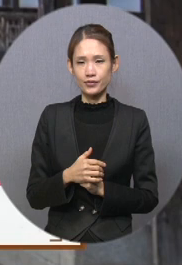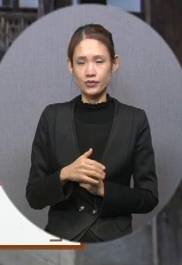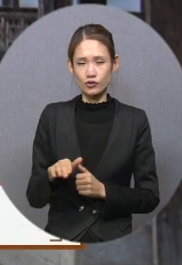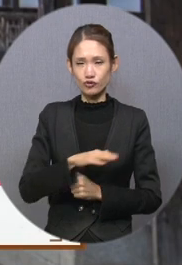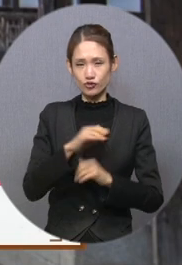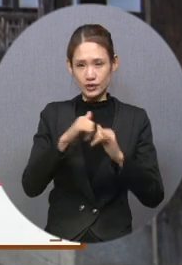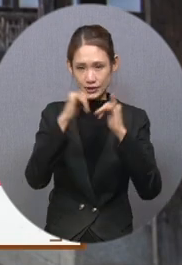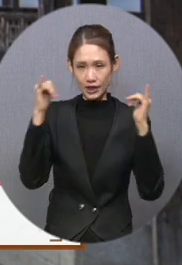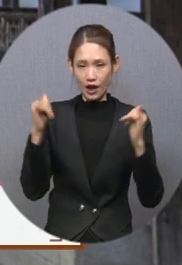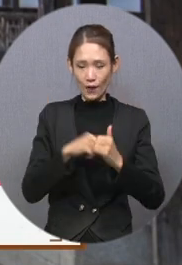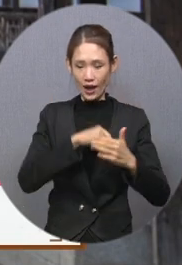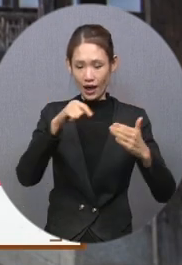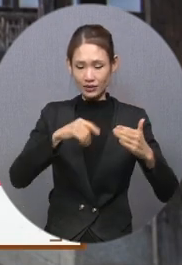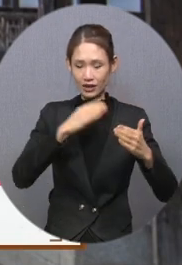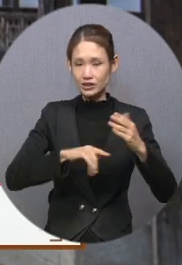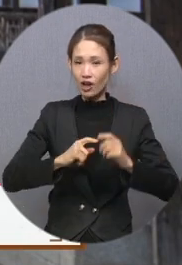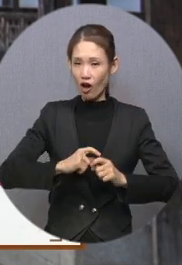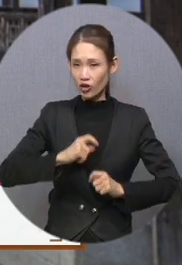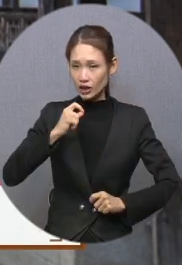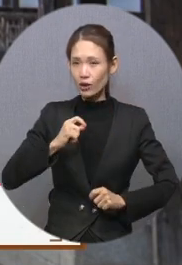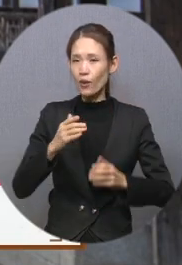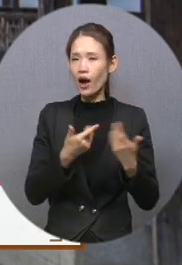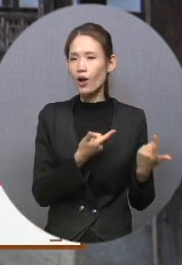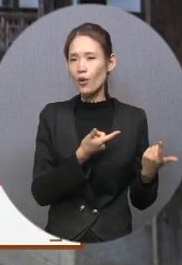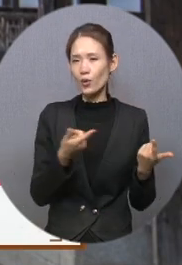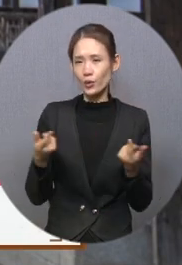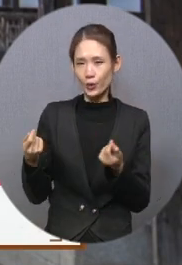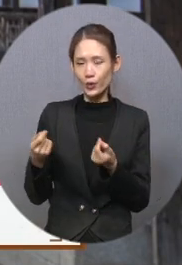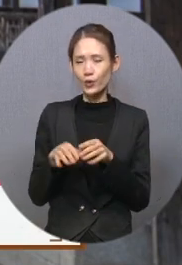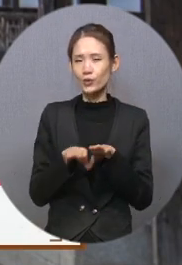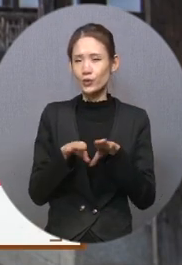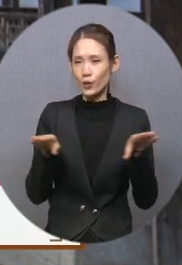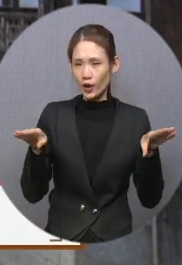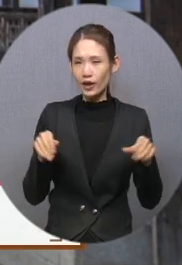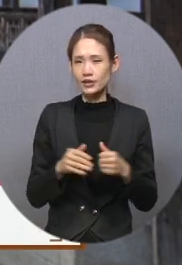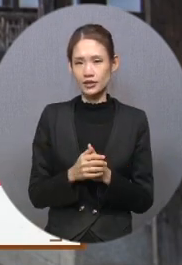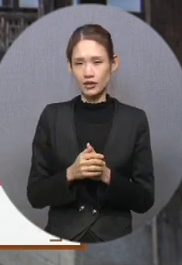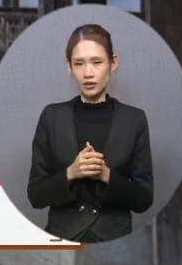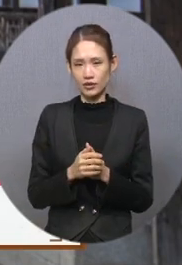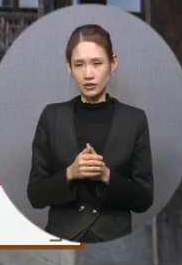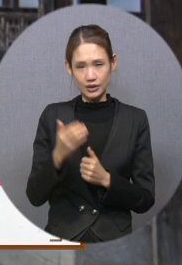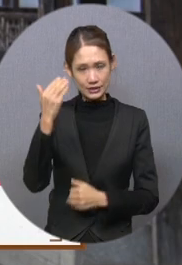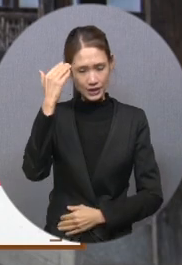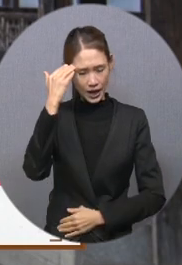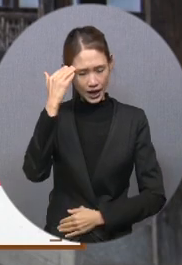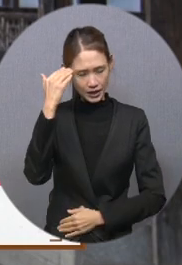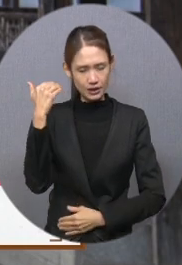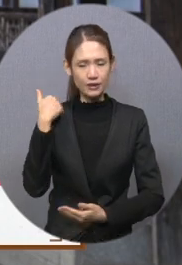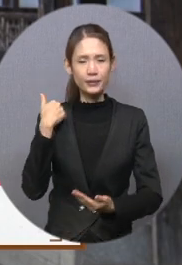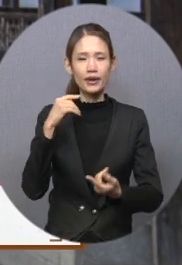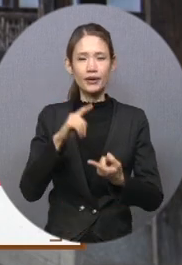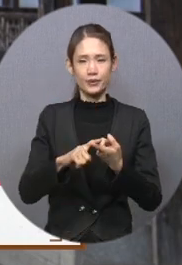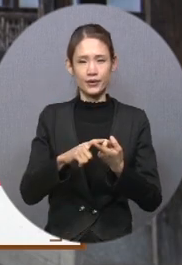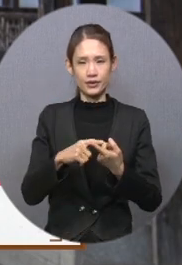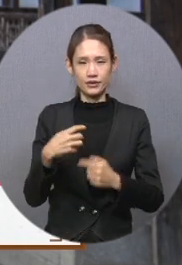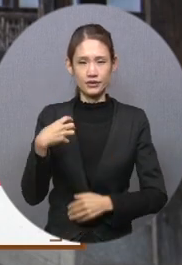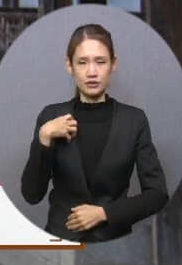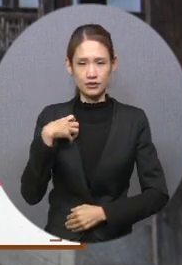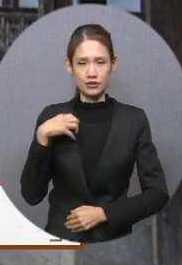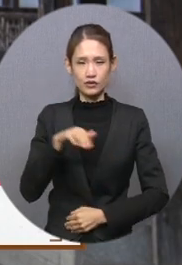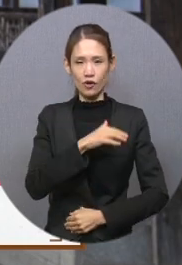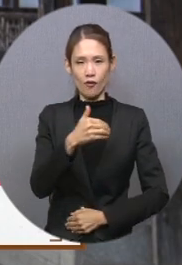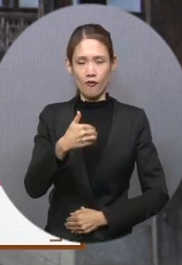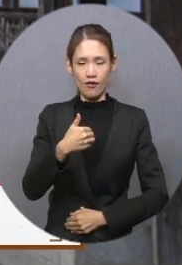우리 사회의 정의와 공정, 그리고 상식을 바로 세울 책임이